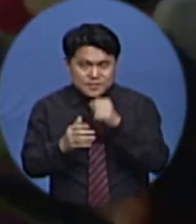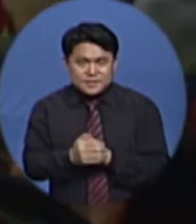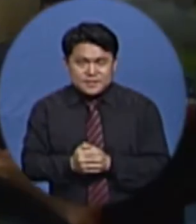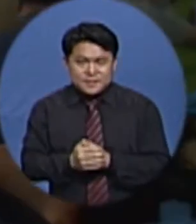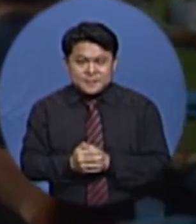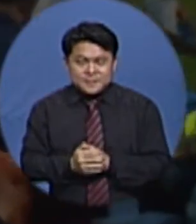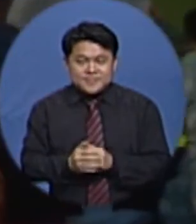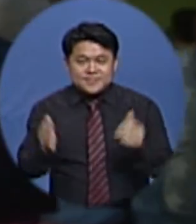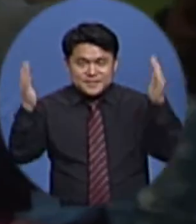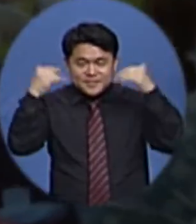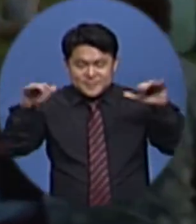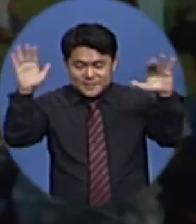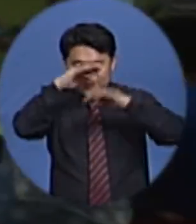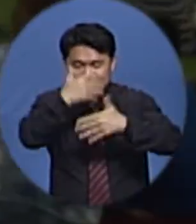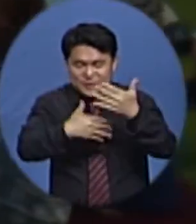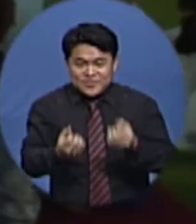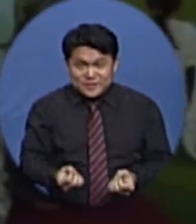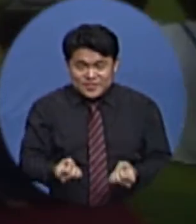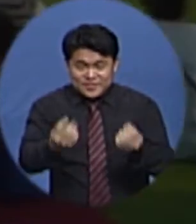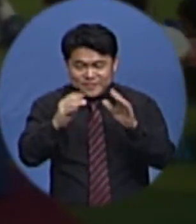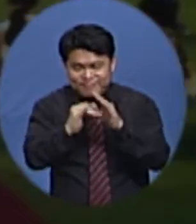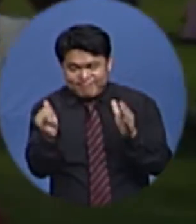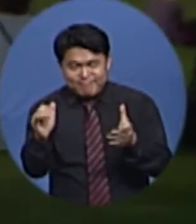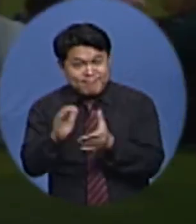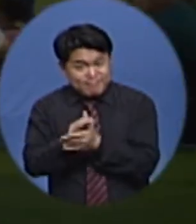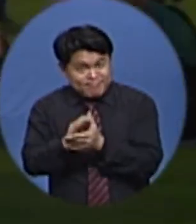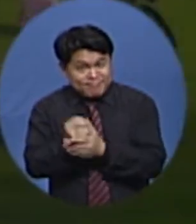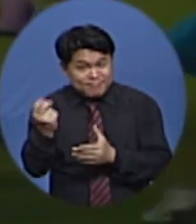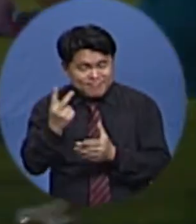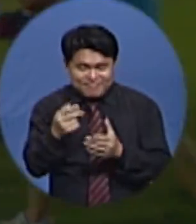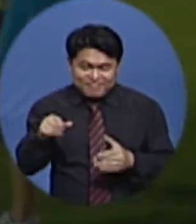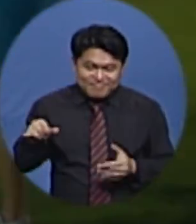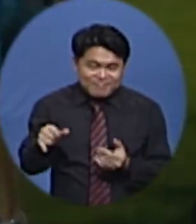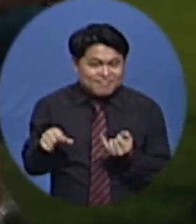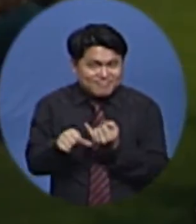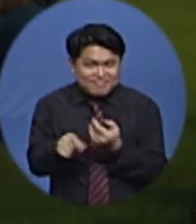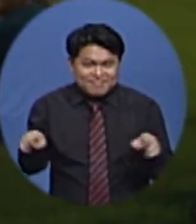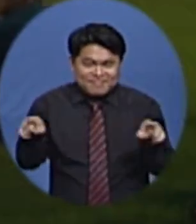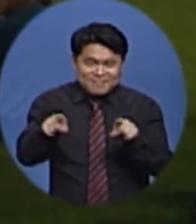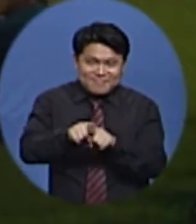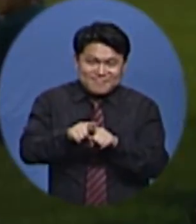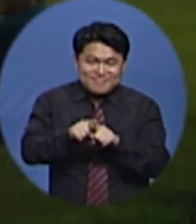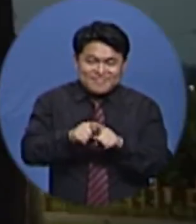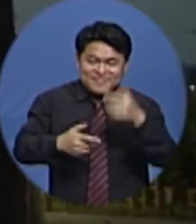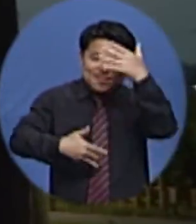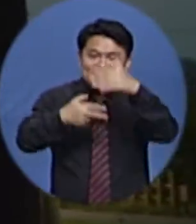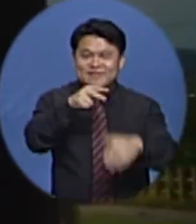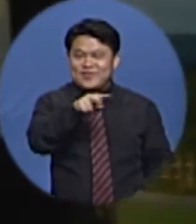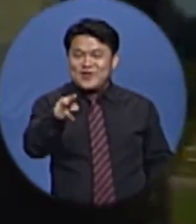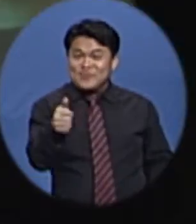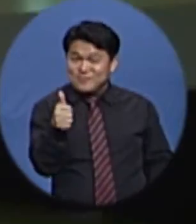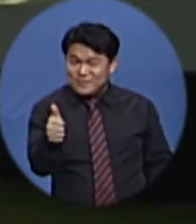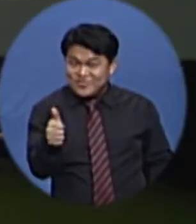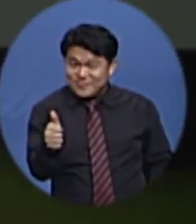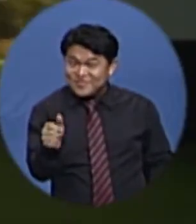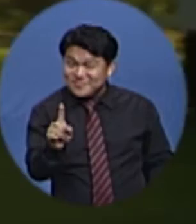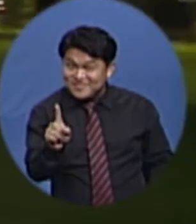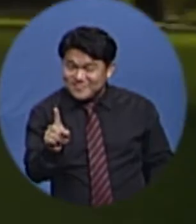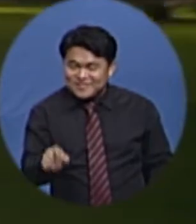한여름밤의 영화제, 가족, 친구, 그리고 연인과 함께 자연과 어우러져 영화 한 편 보시면